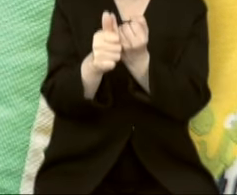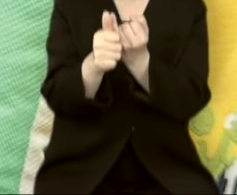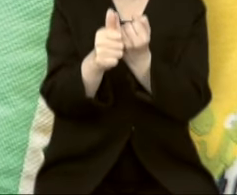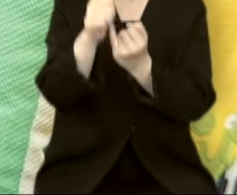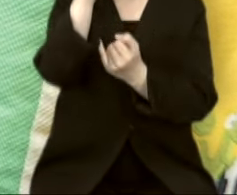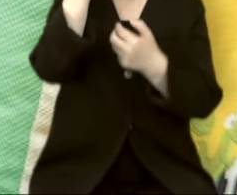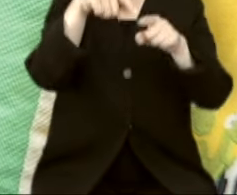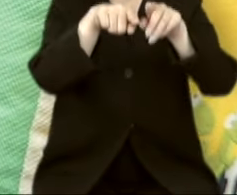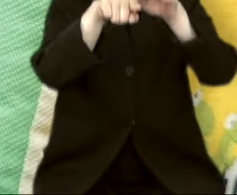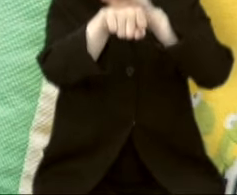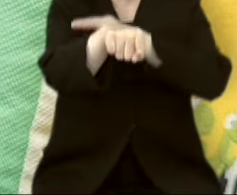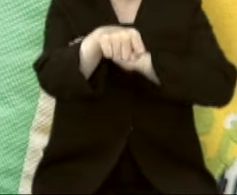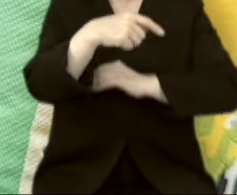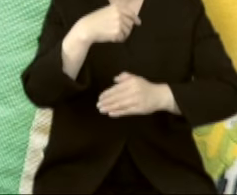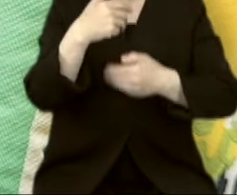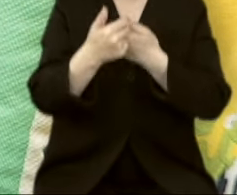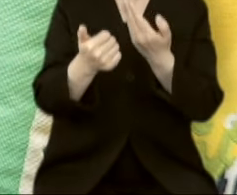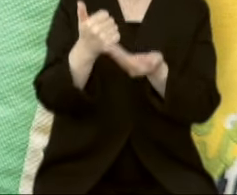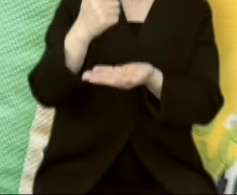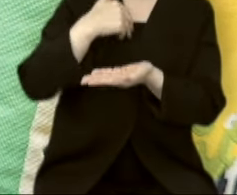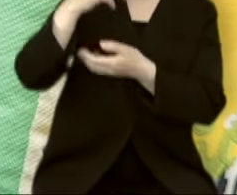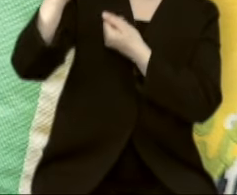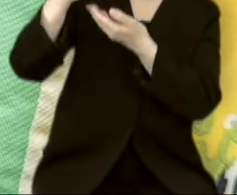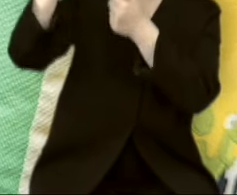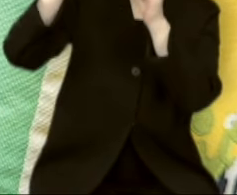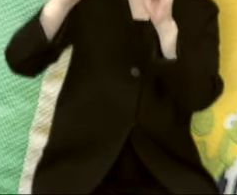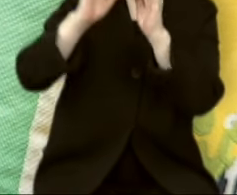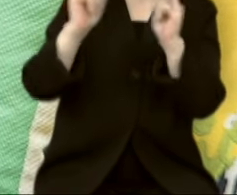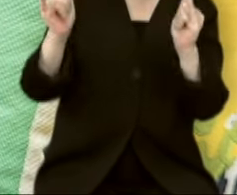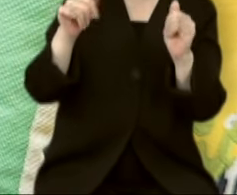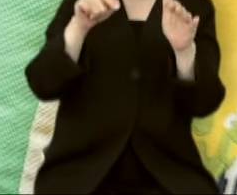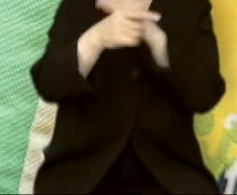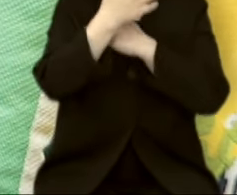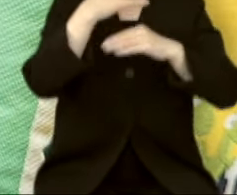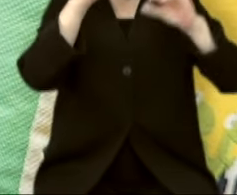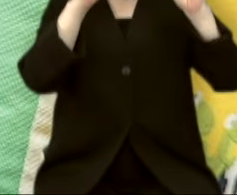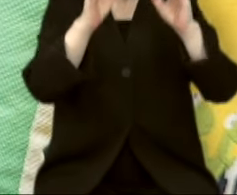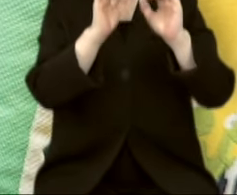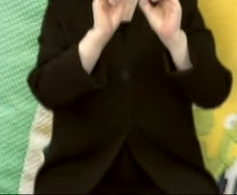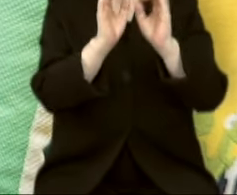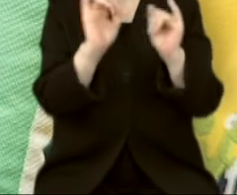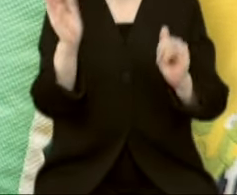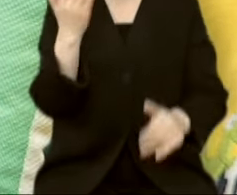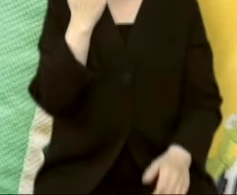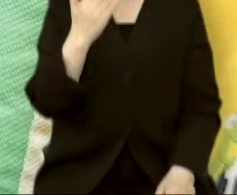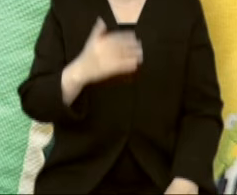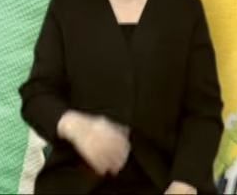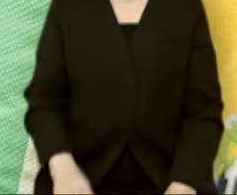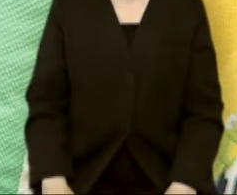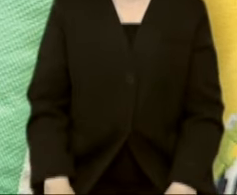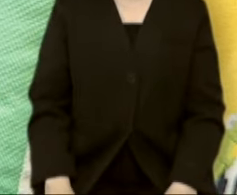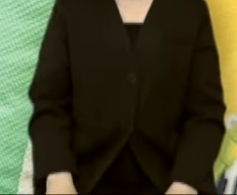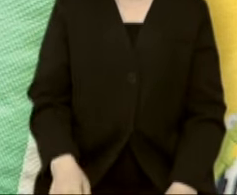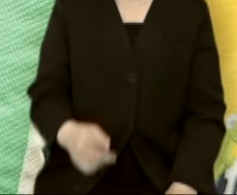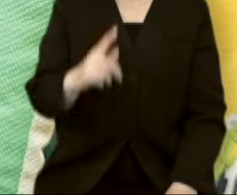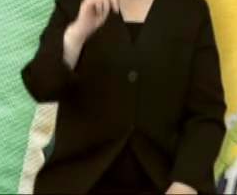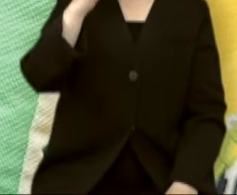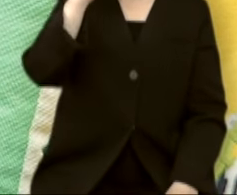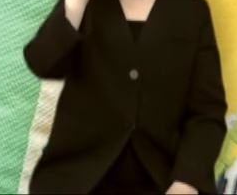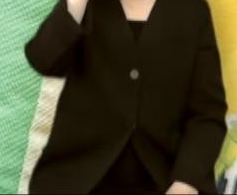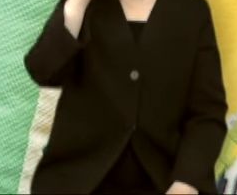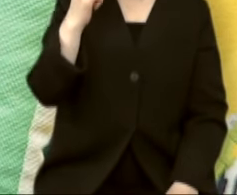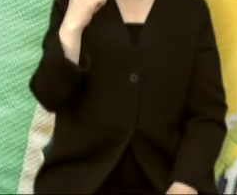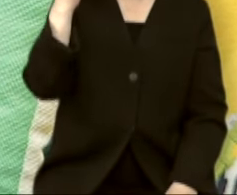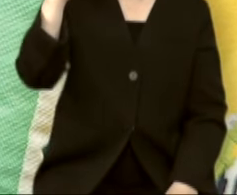들어가면 어차피 나는 하나님 앞에 부름받은 선교사니까 들어가서 복음을 전하는 선교사가 될 수가 있으니까 네. 인도 목사님하고